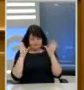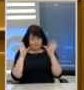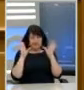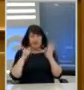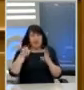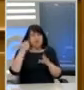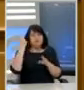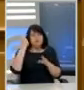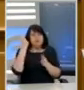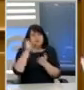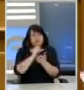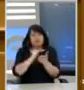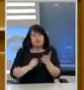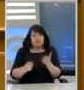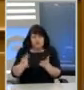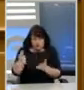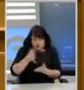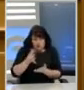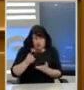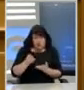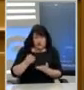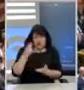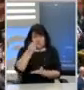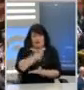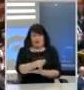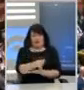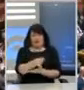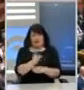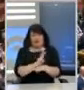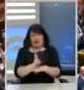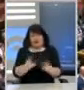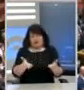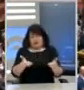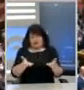νοησίες. Καταθέτω στα πρακτικά